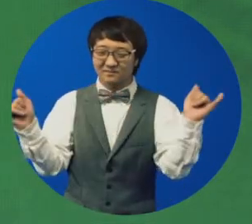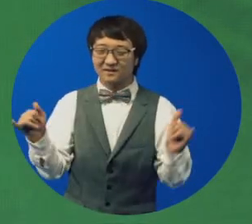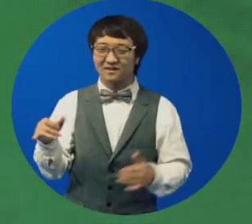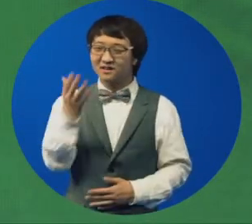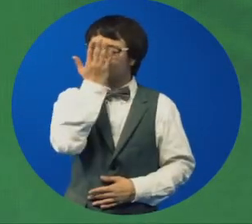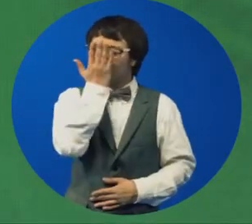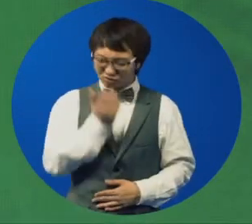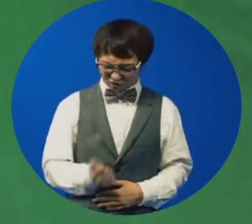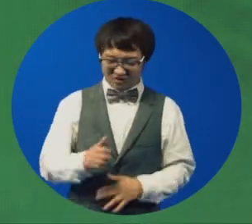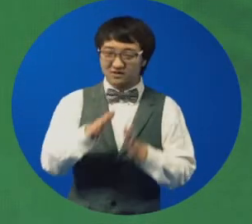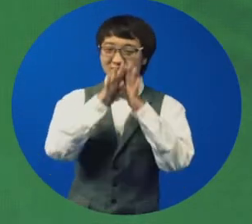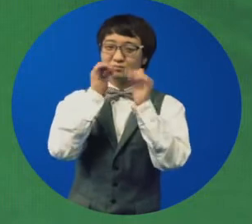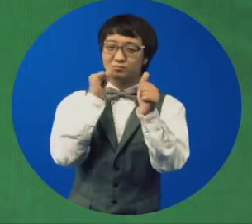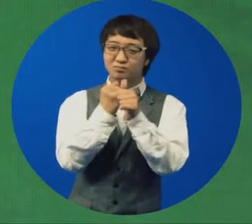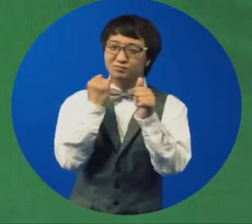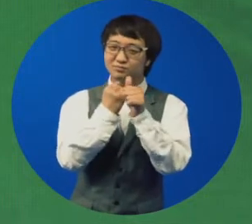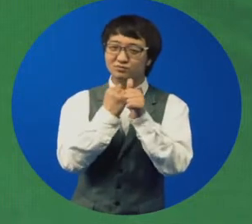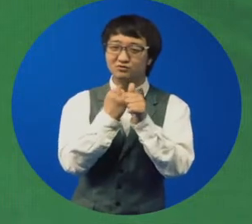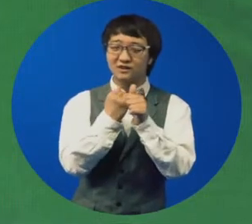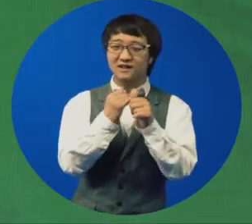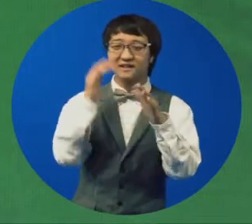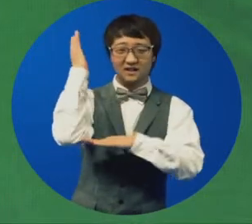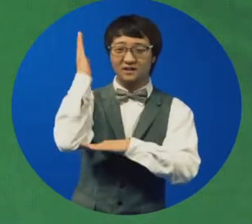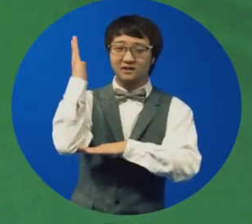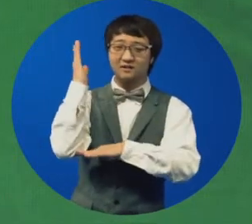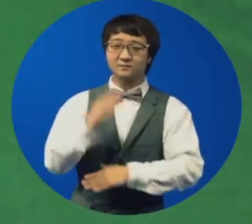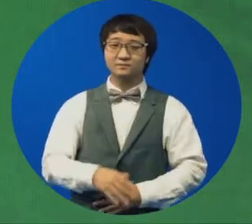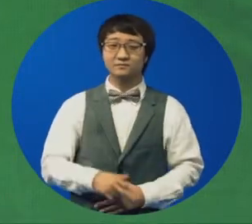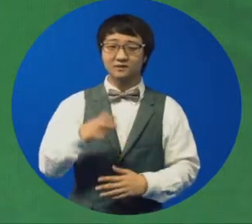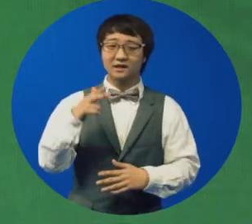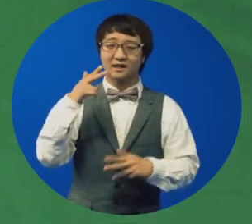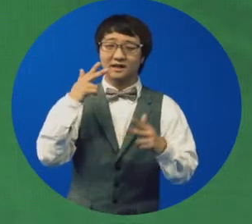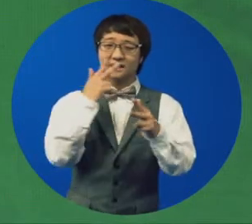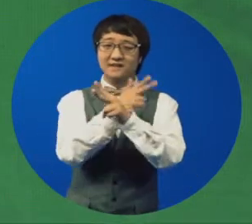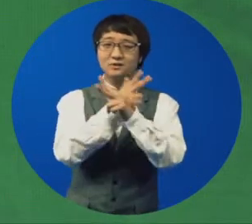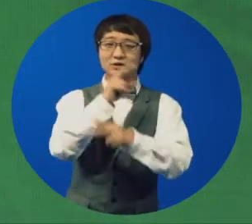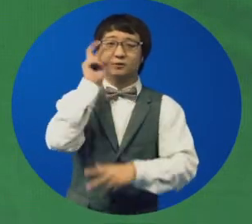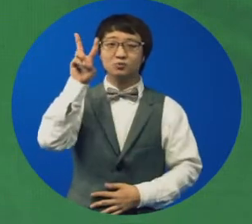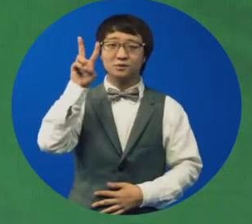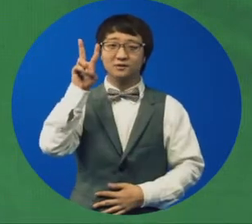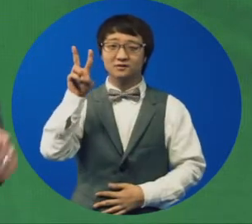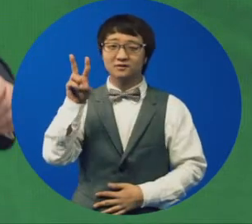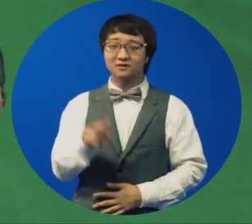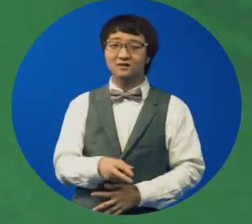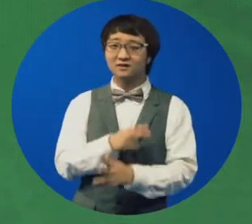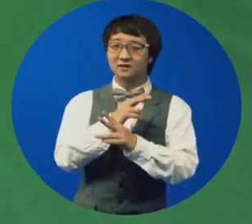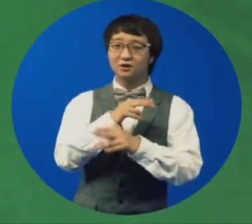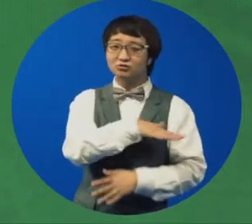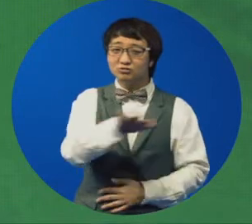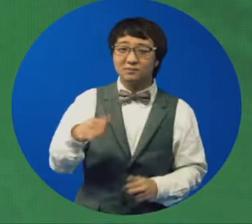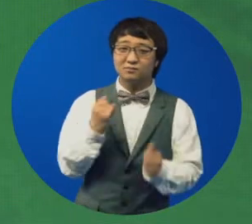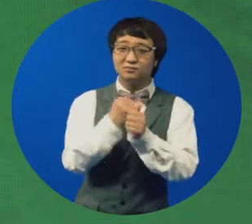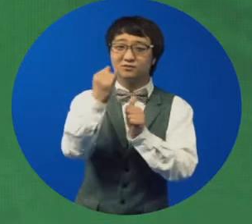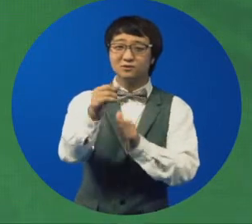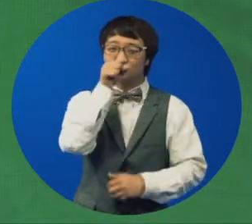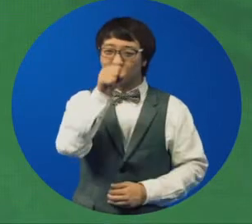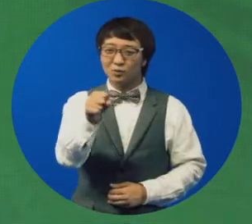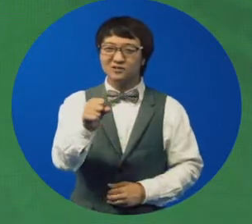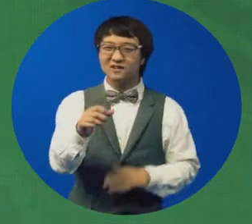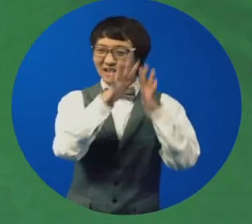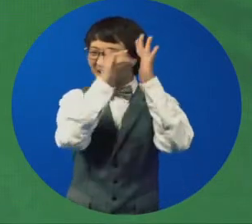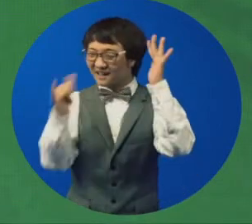부부의 일상입니다. 권태기에 빠진 부부. 일주일에 두 번 우리 부부는 좋은 패밀리 레스토랑에